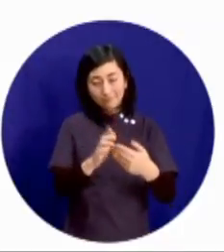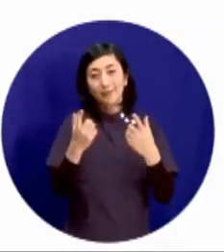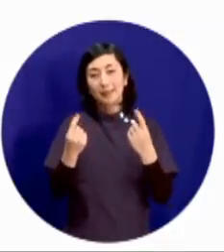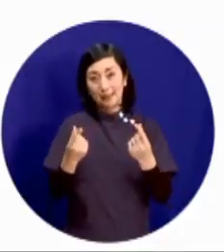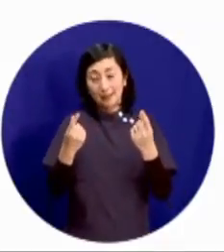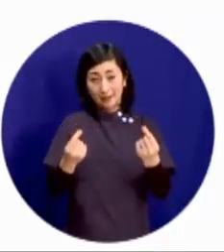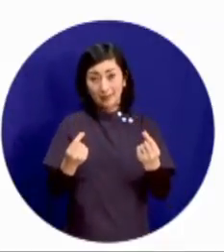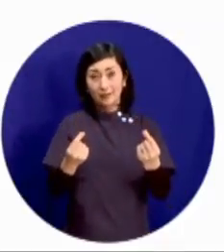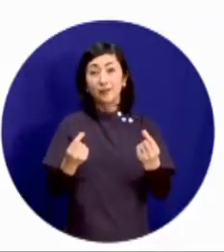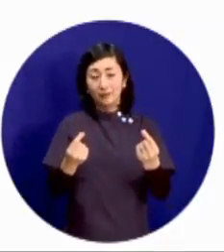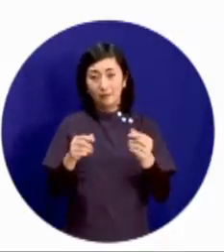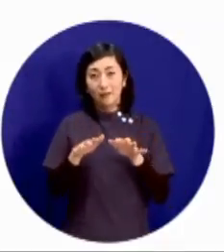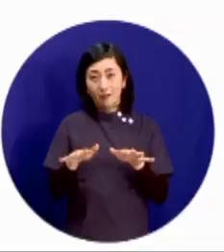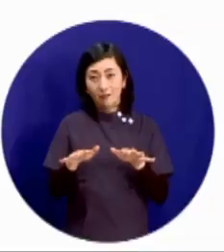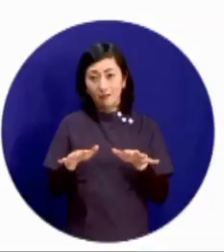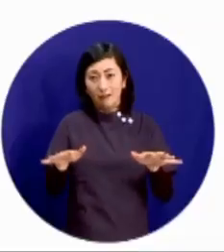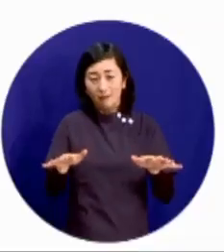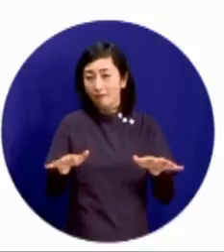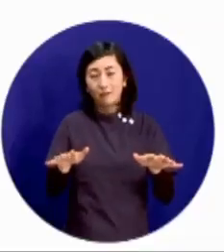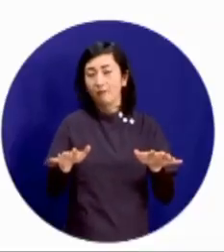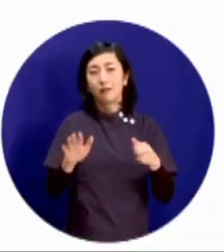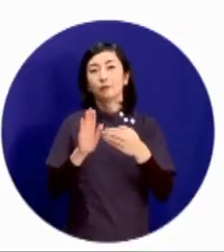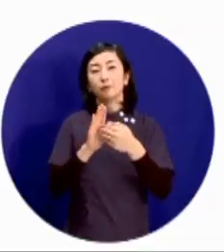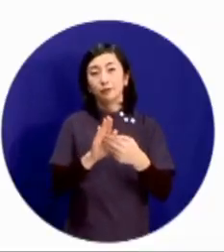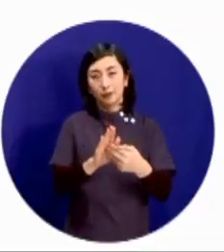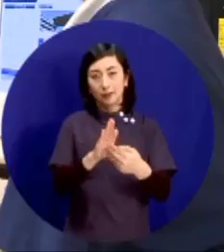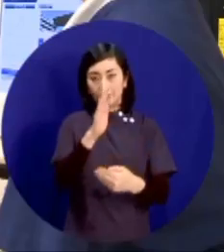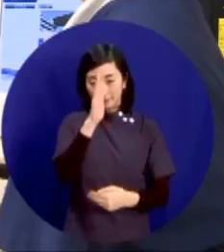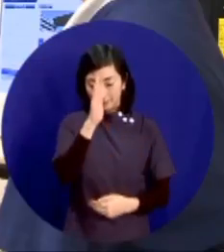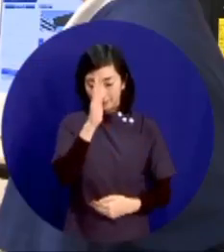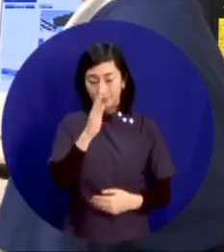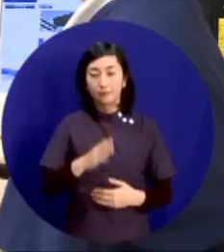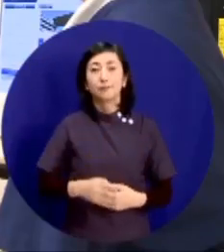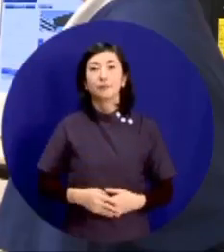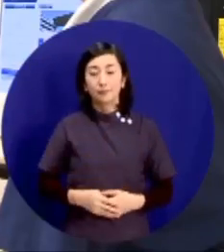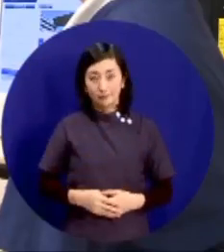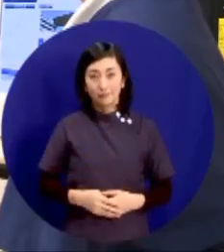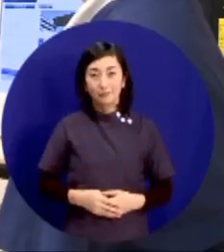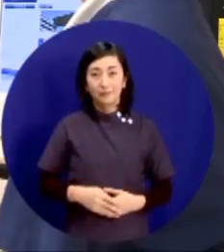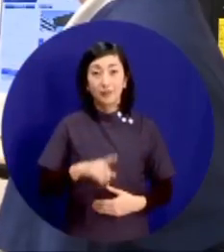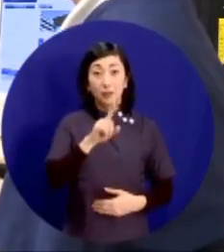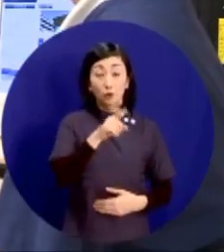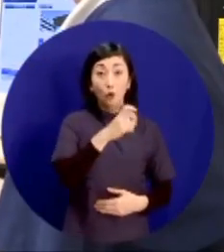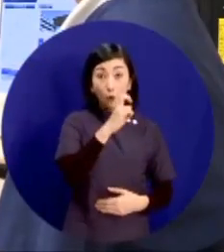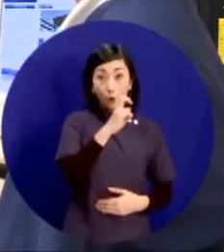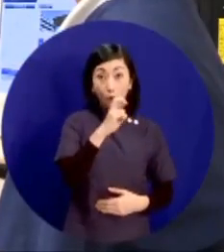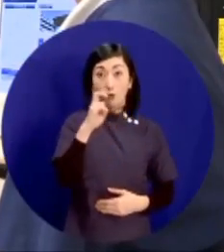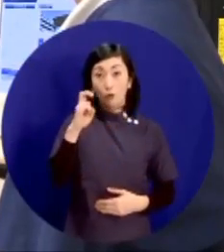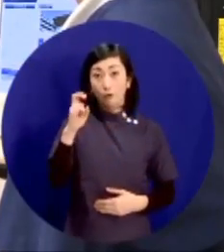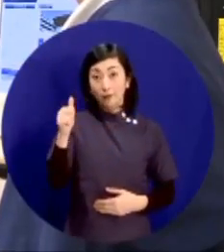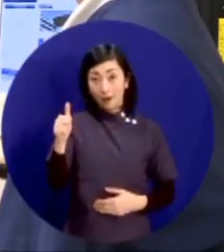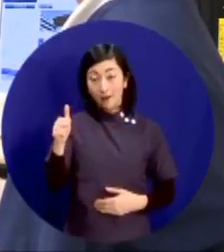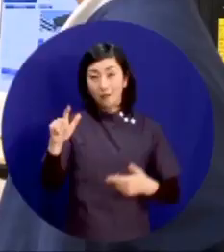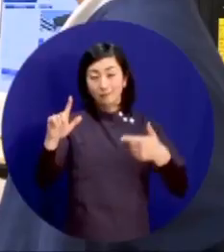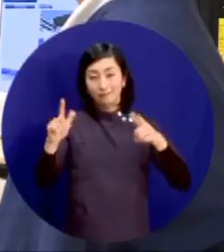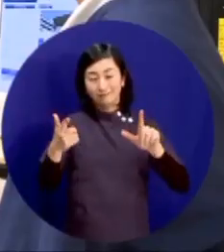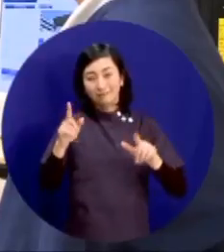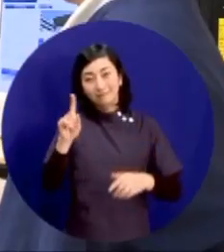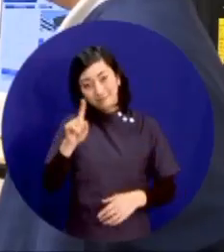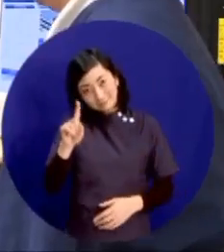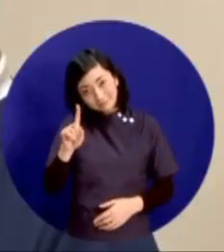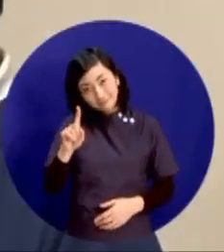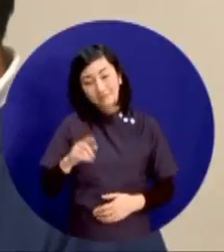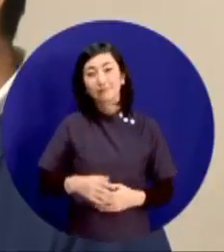実施して感染の拡大を防ぎましょうはい次にノロウイルスロタウイルス違うん